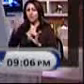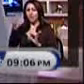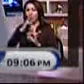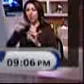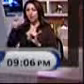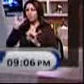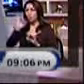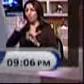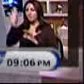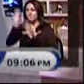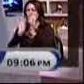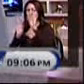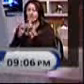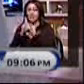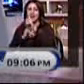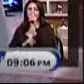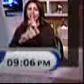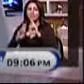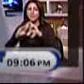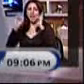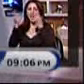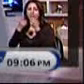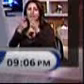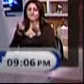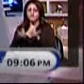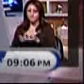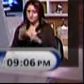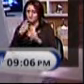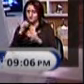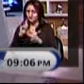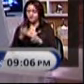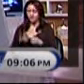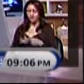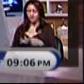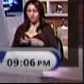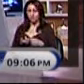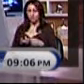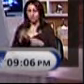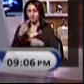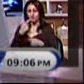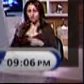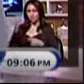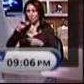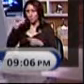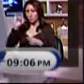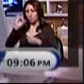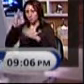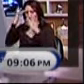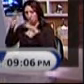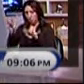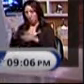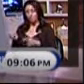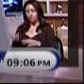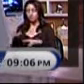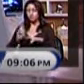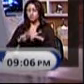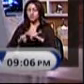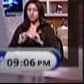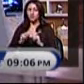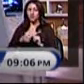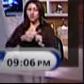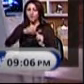اليك. وبالتالي خفض سن القضاء المفاجئ ده، غير انه كل ضد كل المعايير الدولية اللي